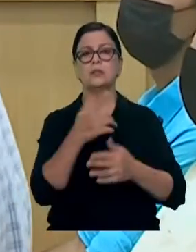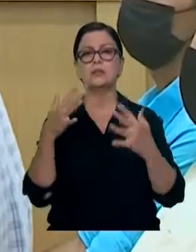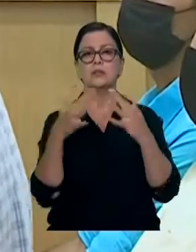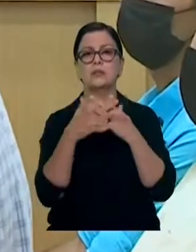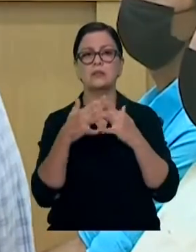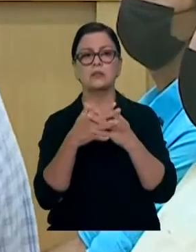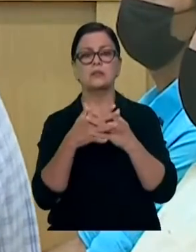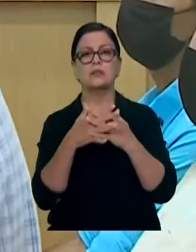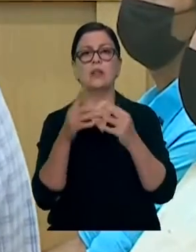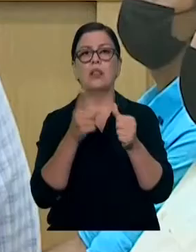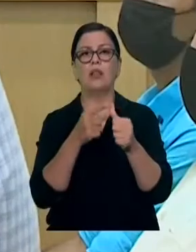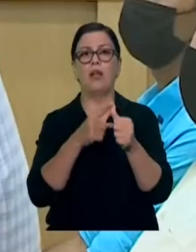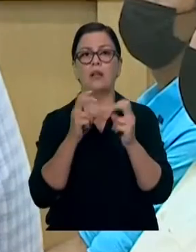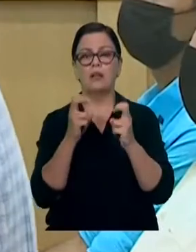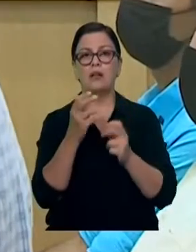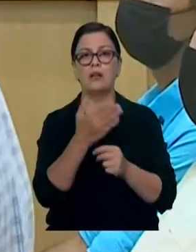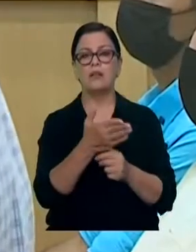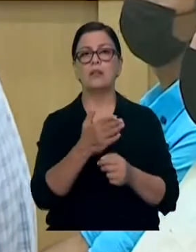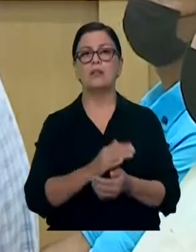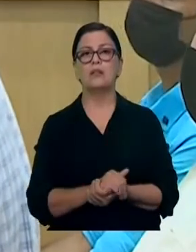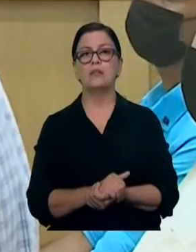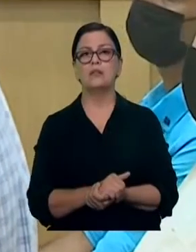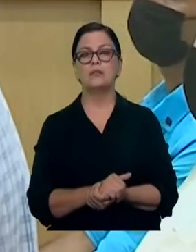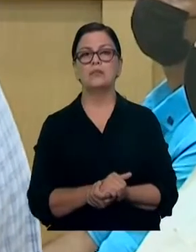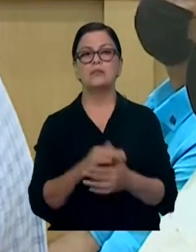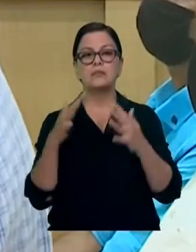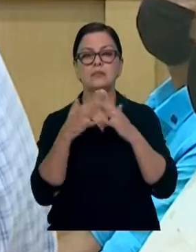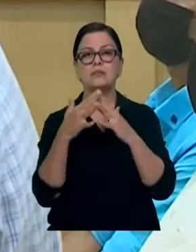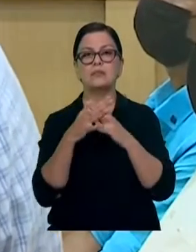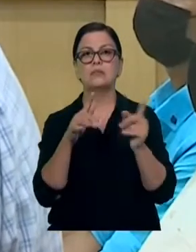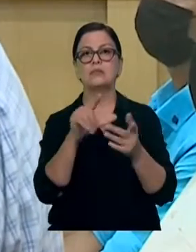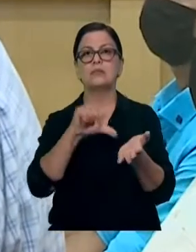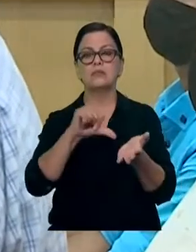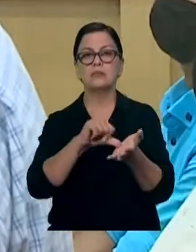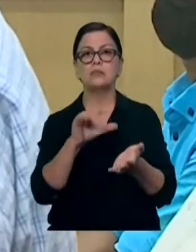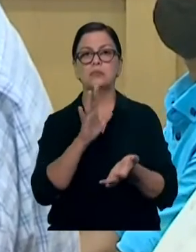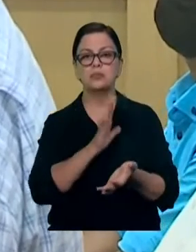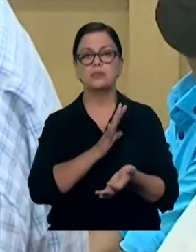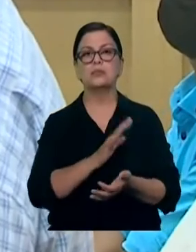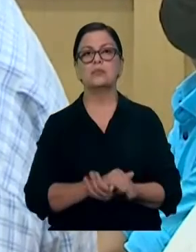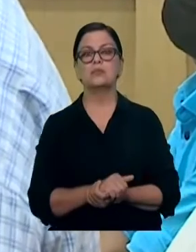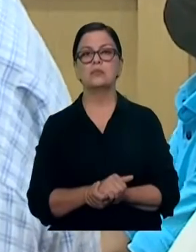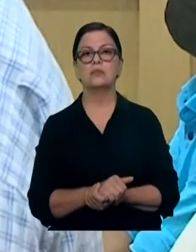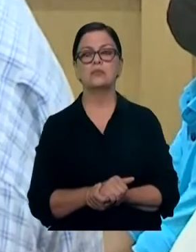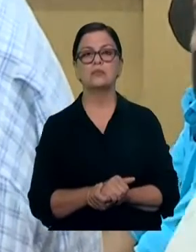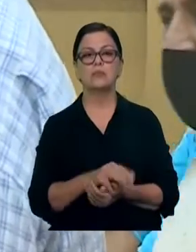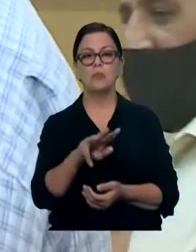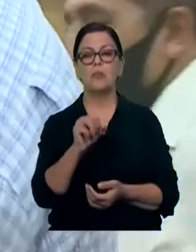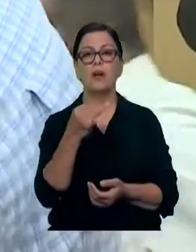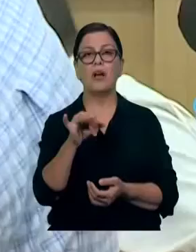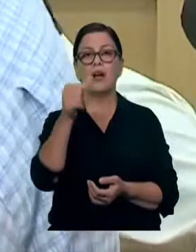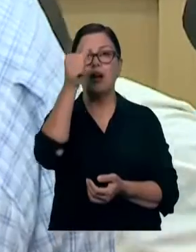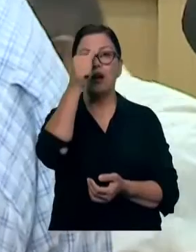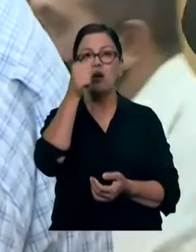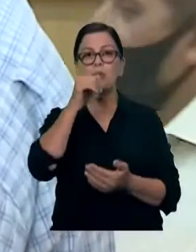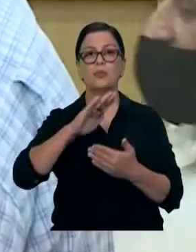keçmişlər ki, əsas döyüşlərində iştirak edirlər. Özə bunlar deyil ki, may ayından sonra